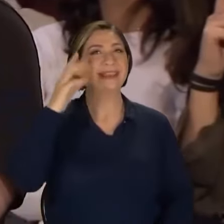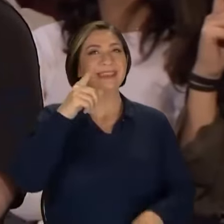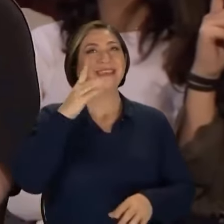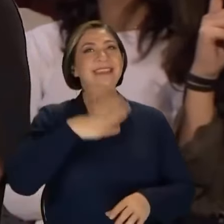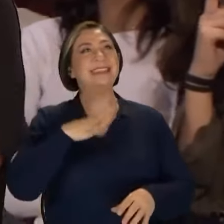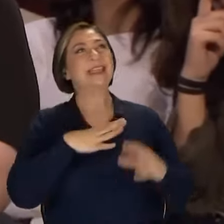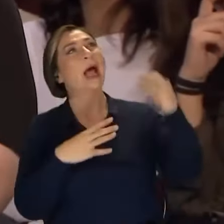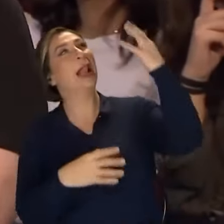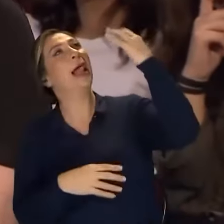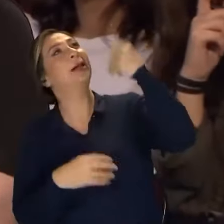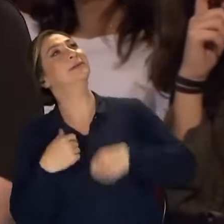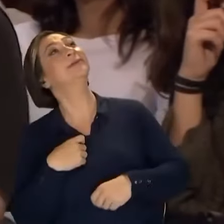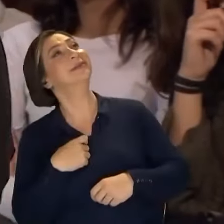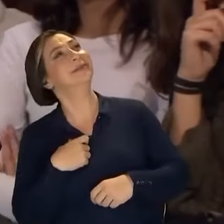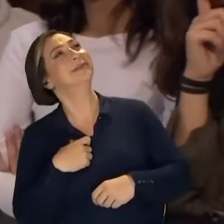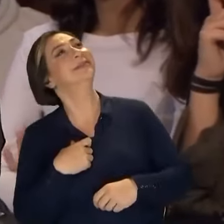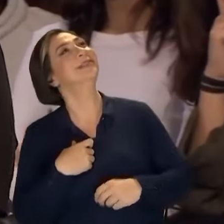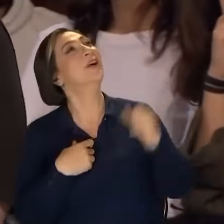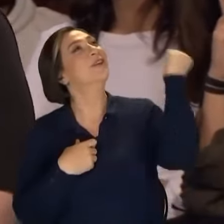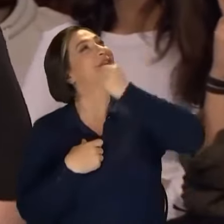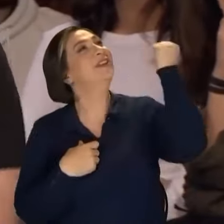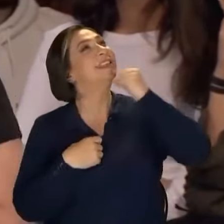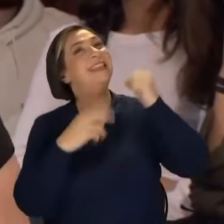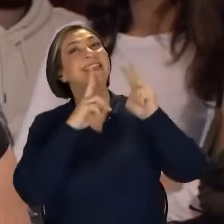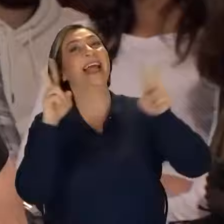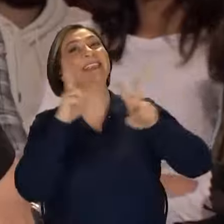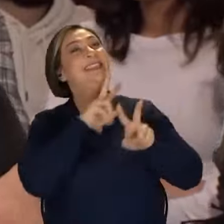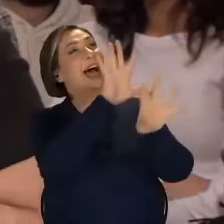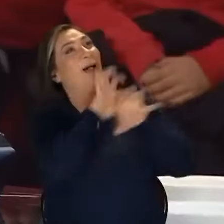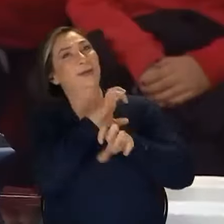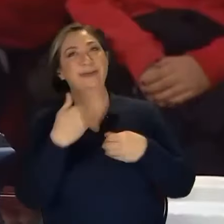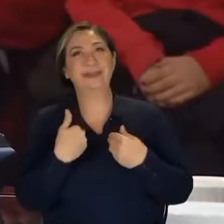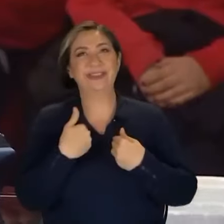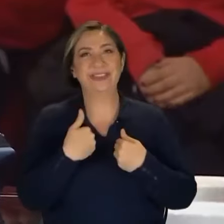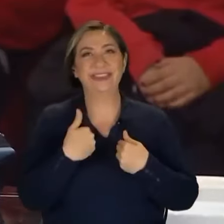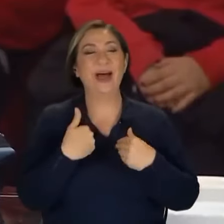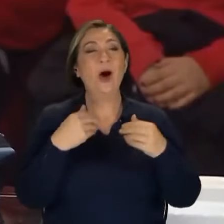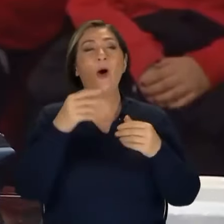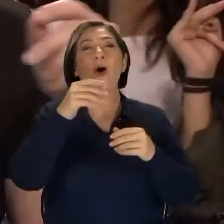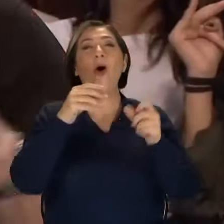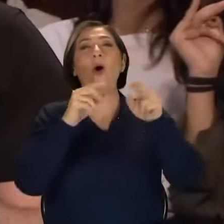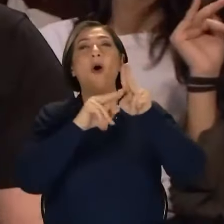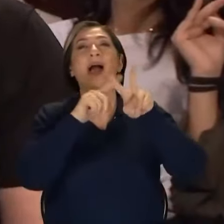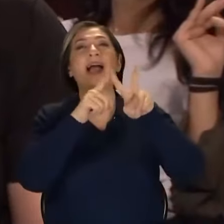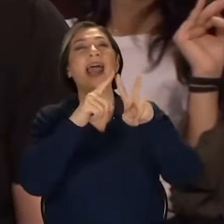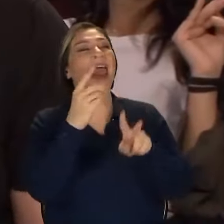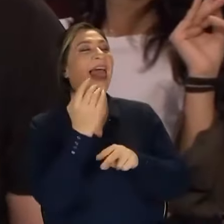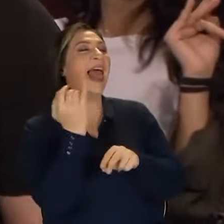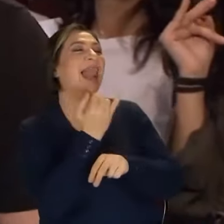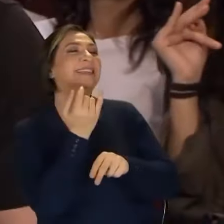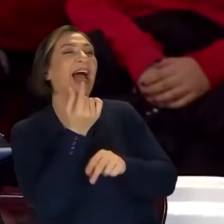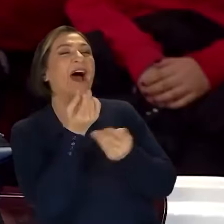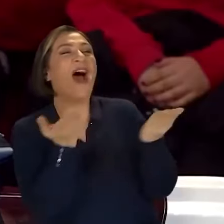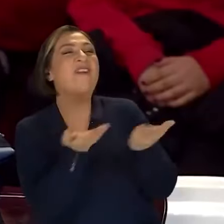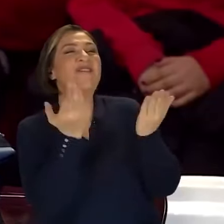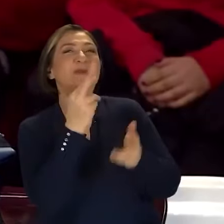siz de burada fırçanın radyasyonunu Biz alıyoruz o kadar en temiz yani eleştiri olarak